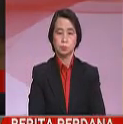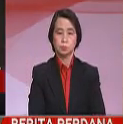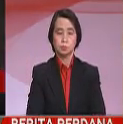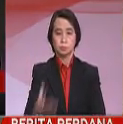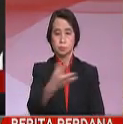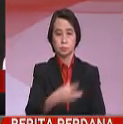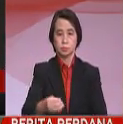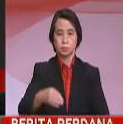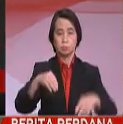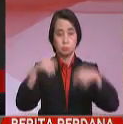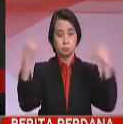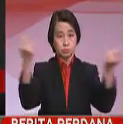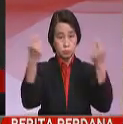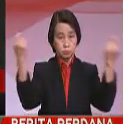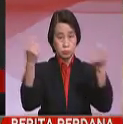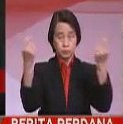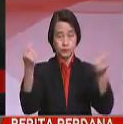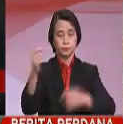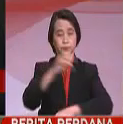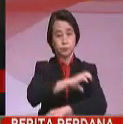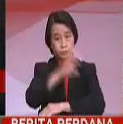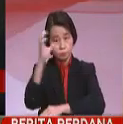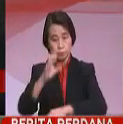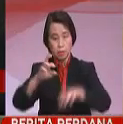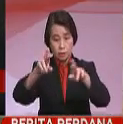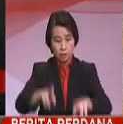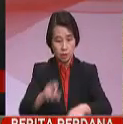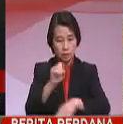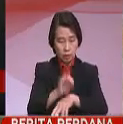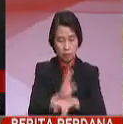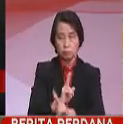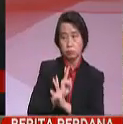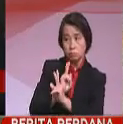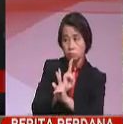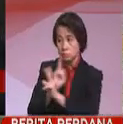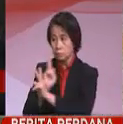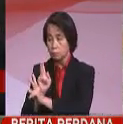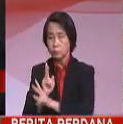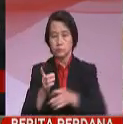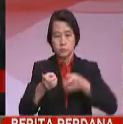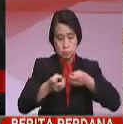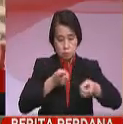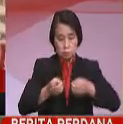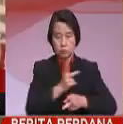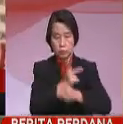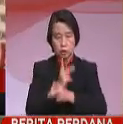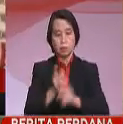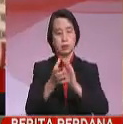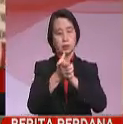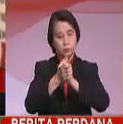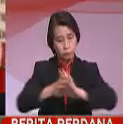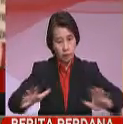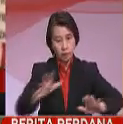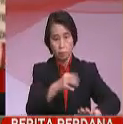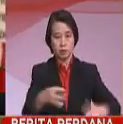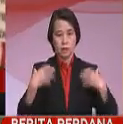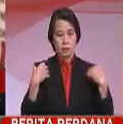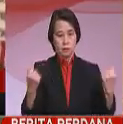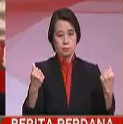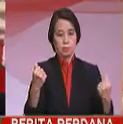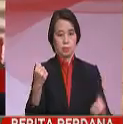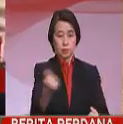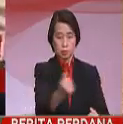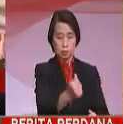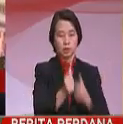Selain itu, dalam meraihkan perayaan ini, rakyat dinasihatkan sentiasa berwaspada dan berdisiplin menjaga keselamatan serta kesihatan diri